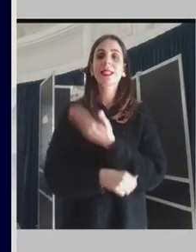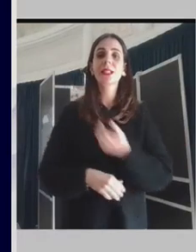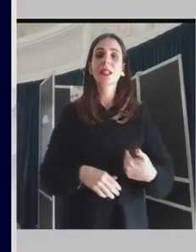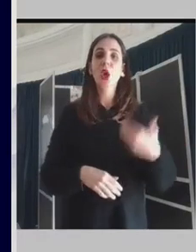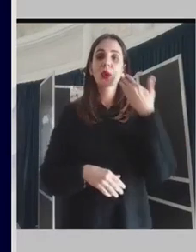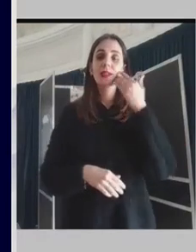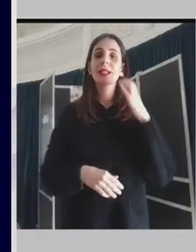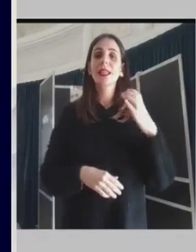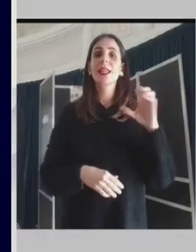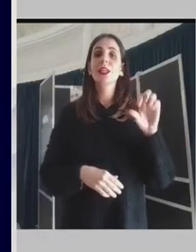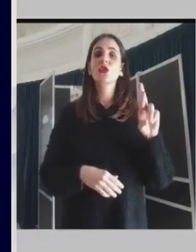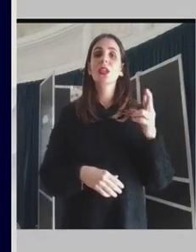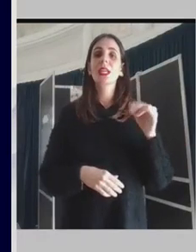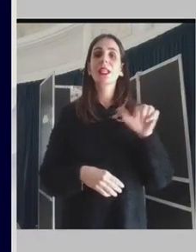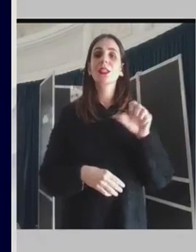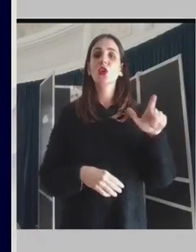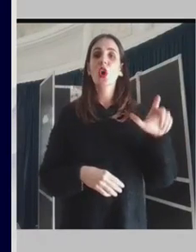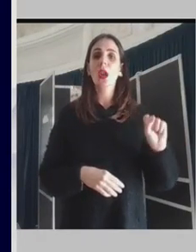poi Vaccari.